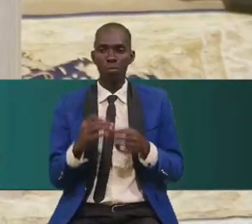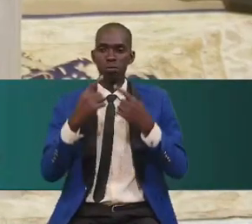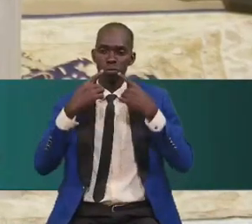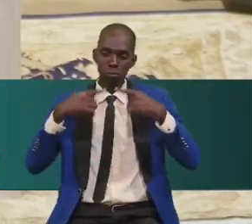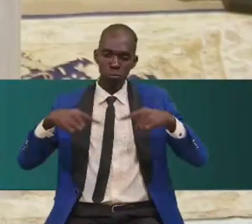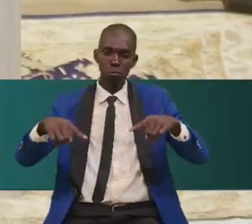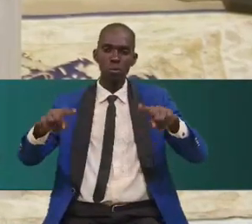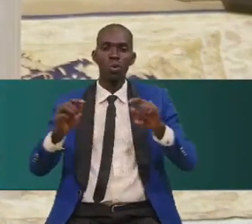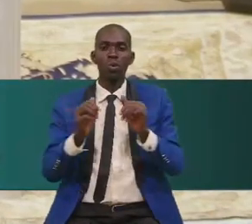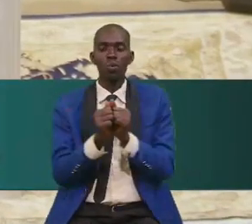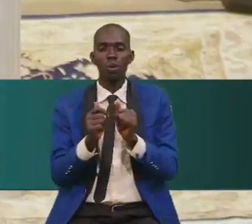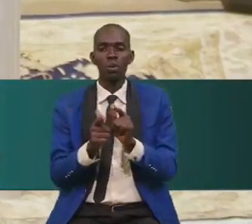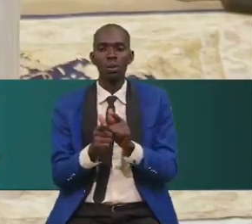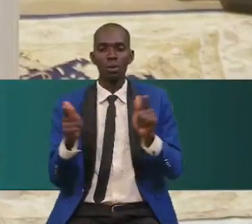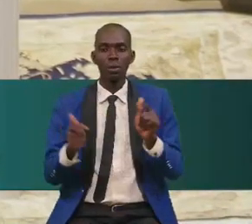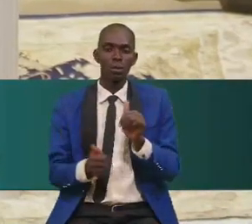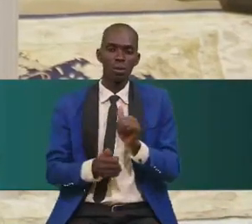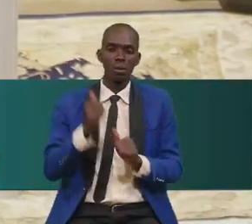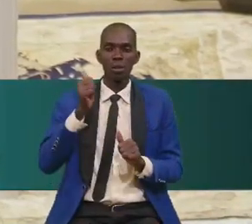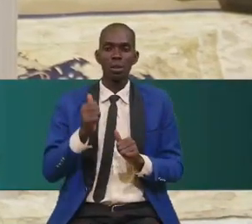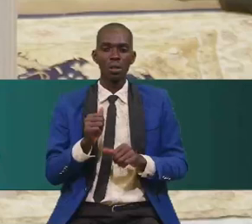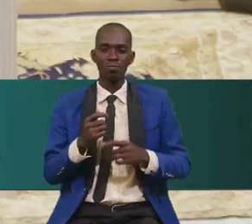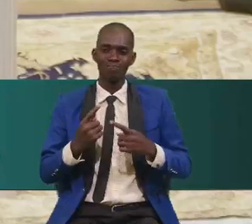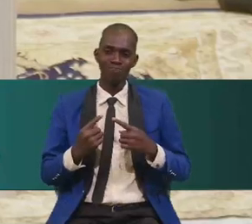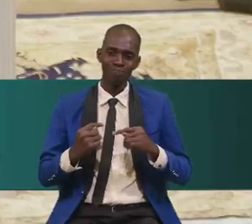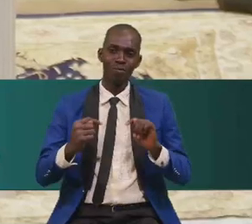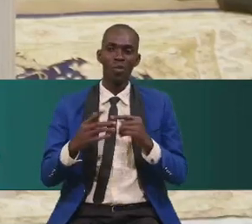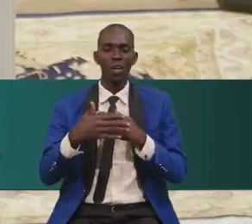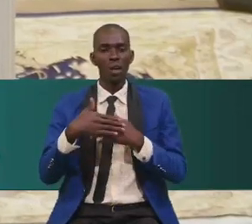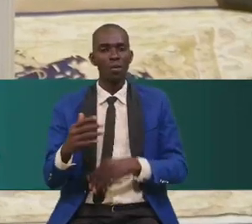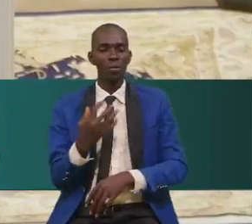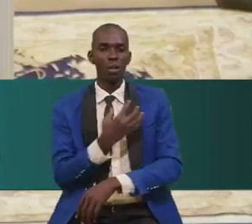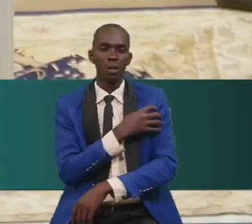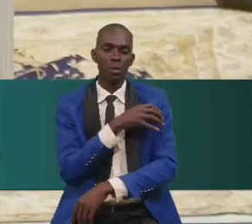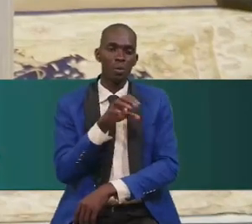plus grands efforts après le revêtement de puissance.